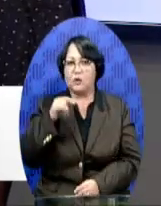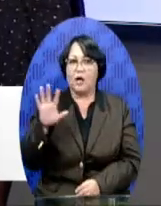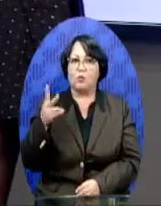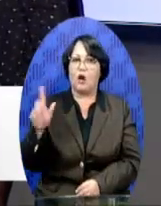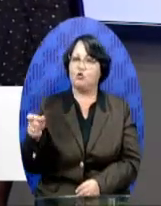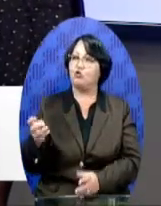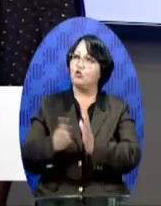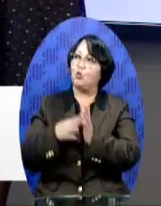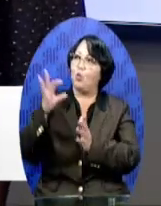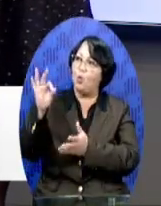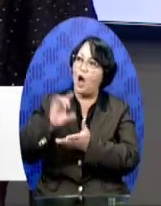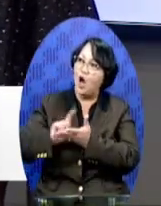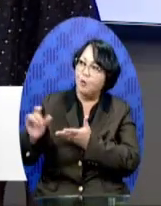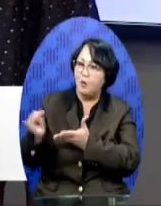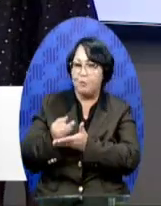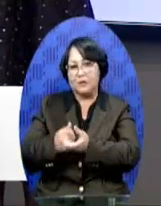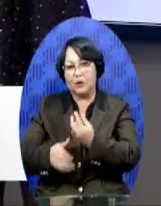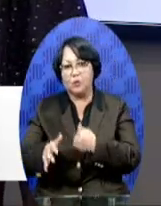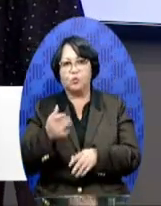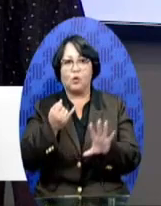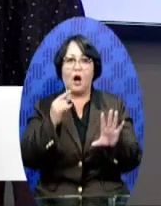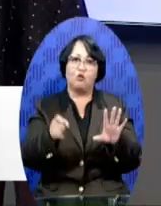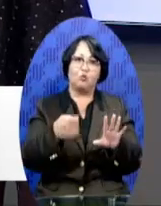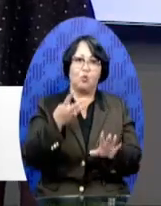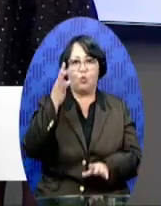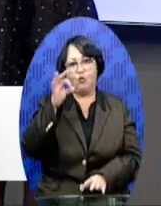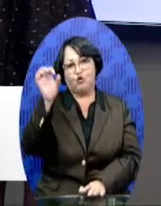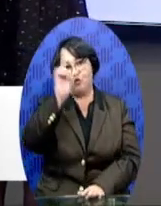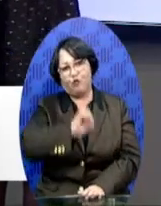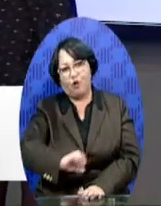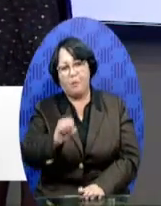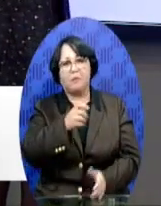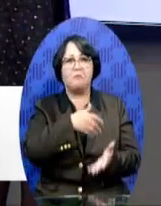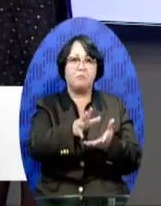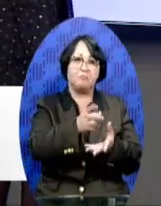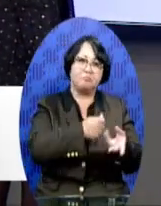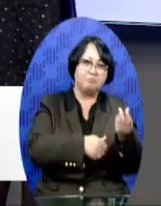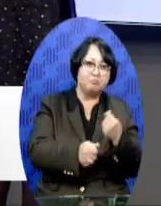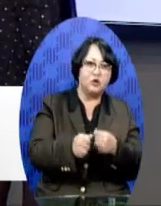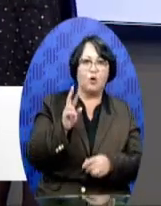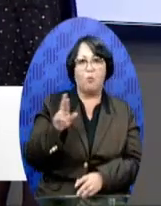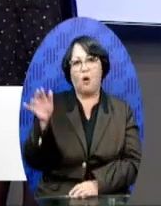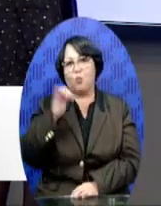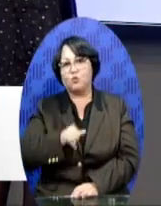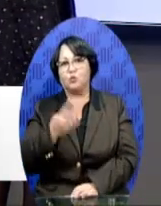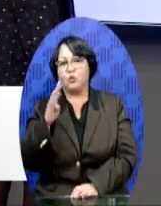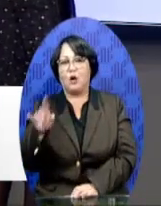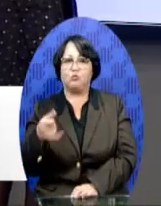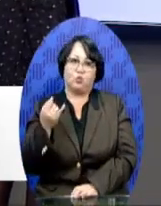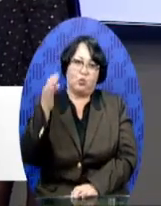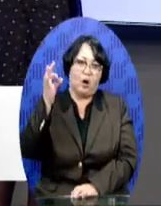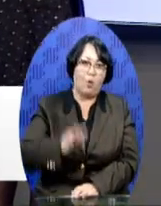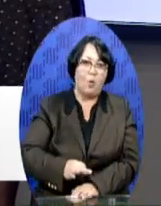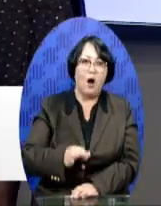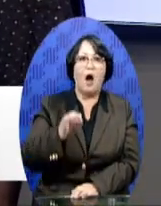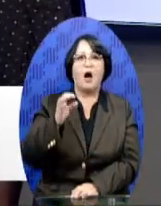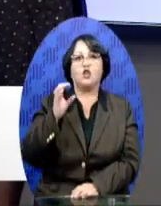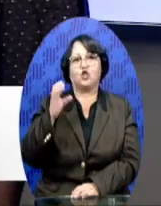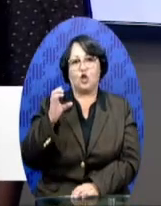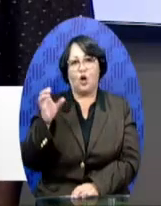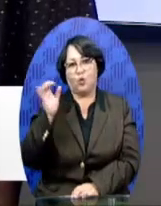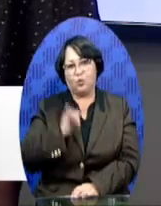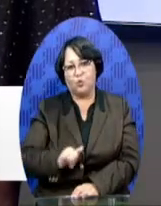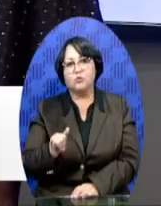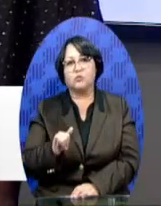эзэлж байгаа. За 6.4% Европын холбооны улс орнуудтай хийж байгаа худалдаа эзэлж байгаа бол Японы улстай 4.6%, Өмнөд